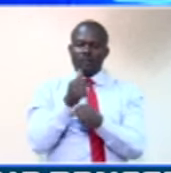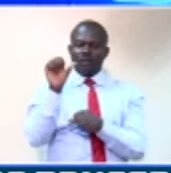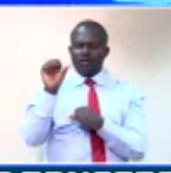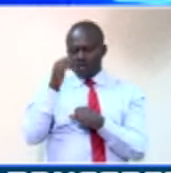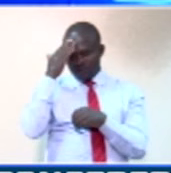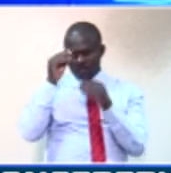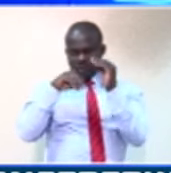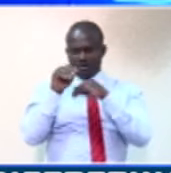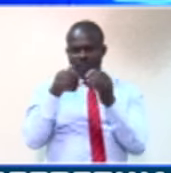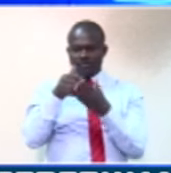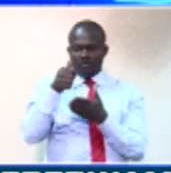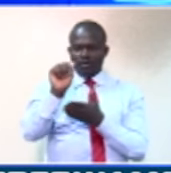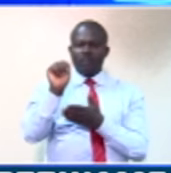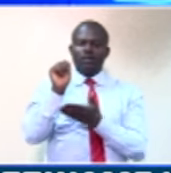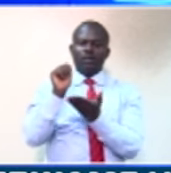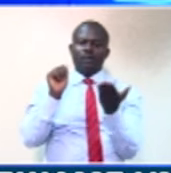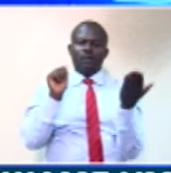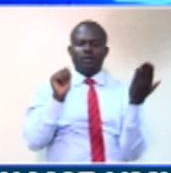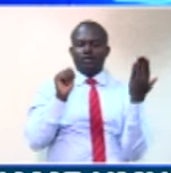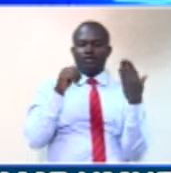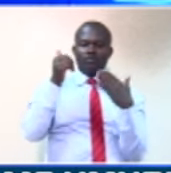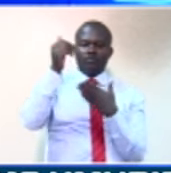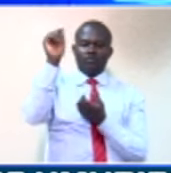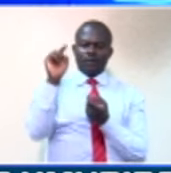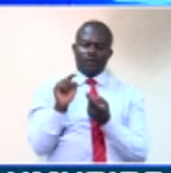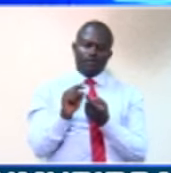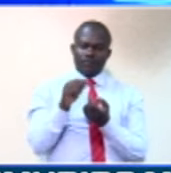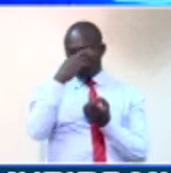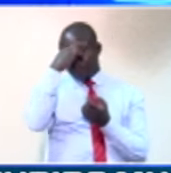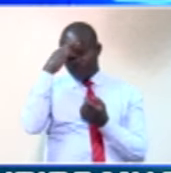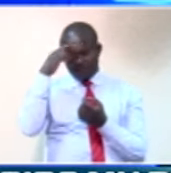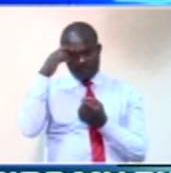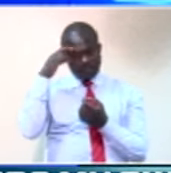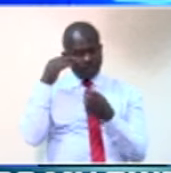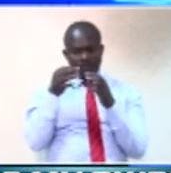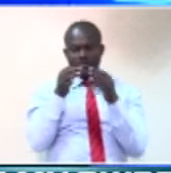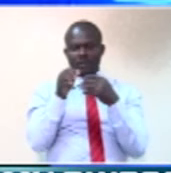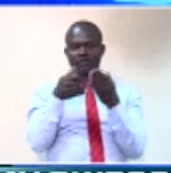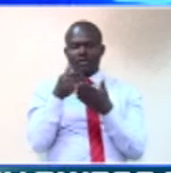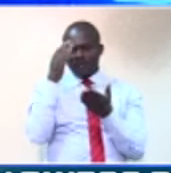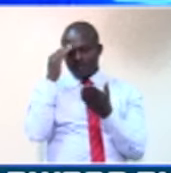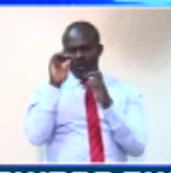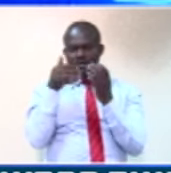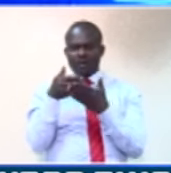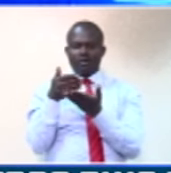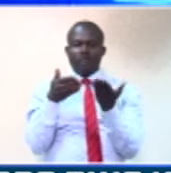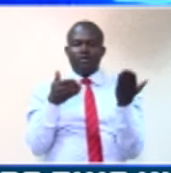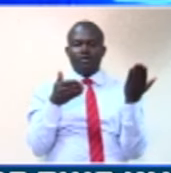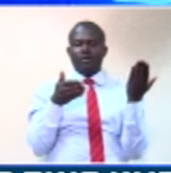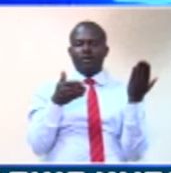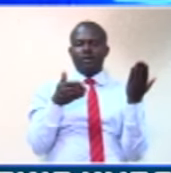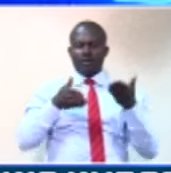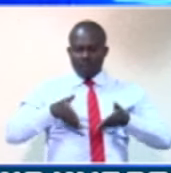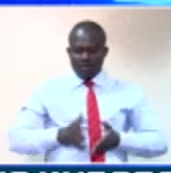kubera ko umusaruro w'isambaza zo muri iki kiyaga ugenda urushaho kugabanuka. Impamvu bashyira mu majwi ngo ni kuba iki kiyaga kuva